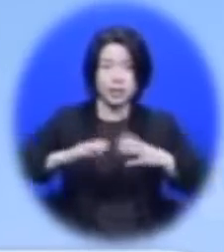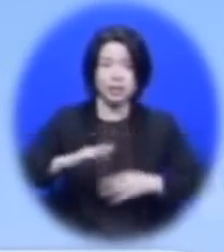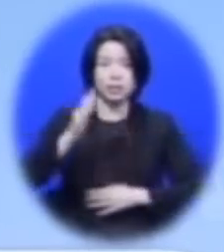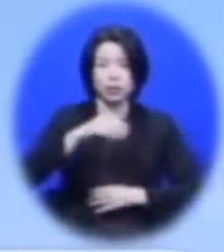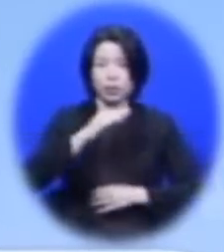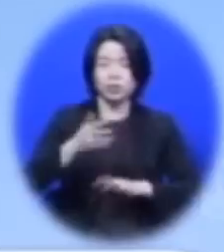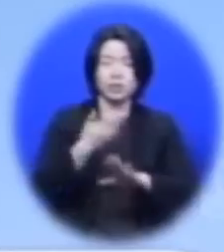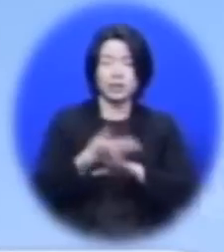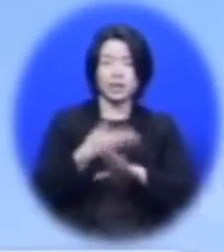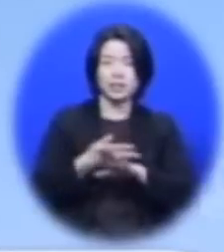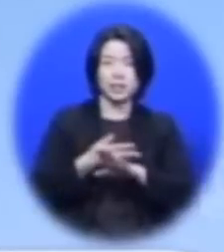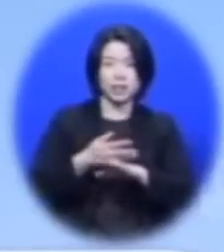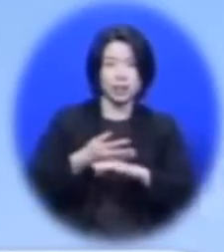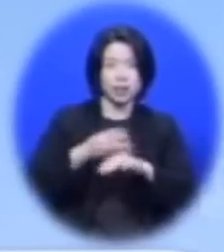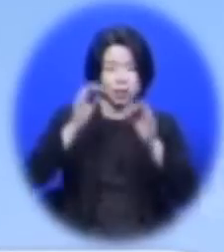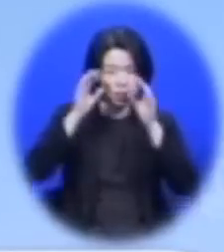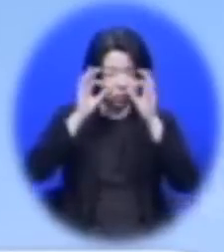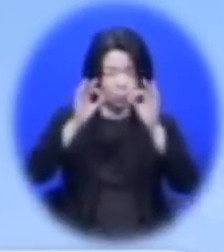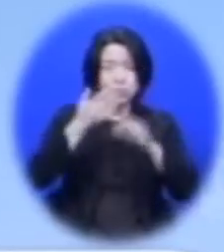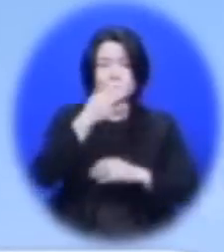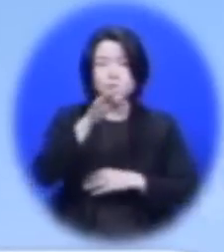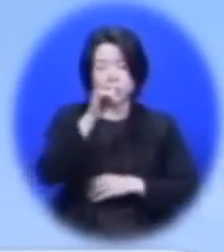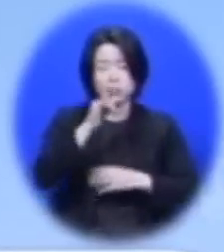다르게 분별이 됩니다.